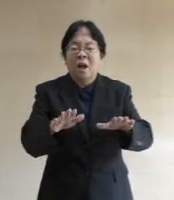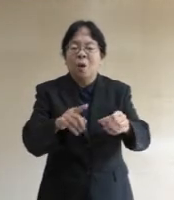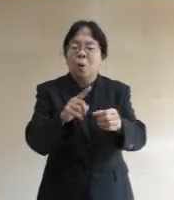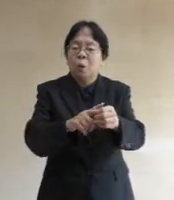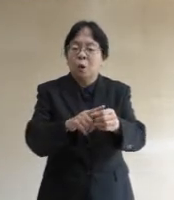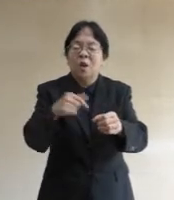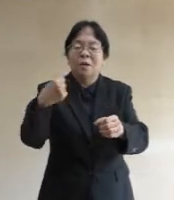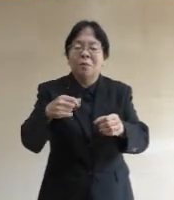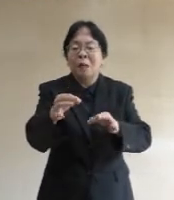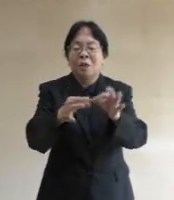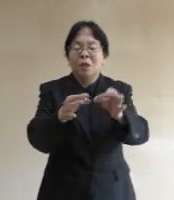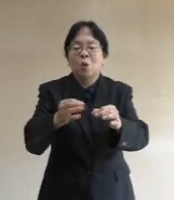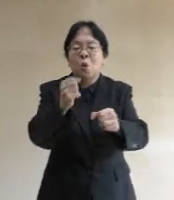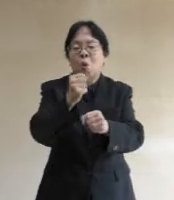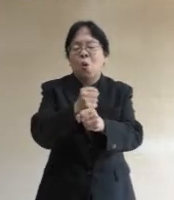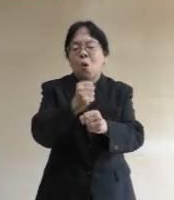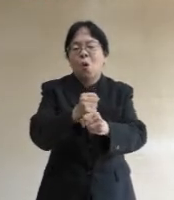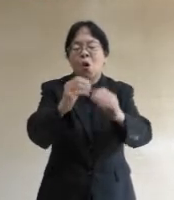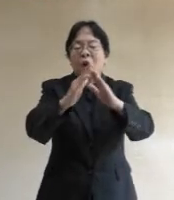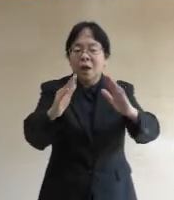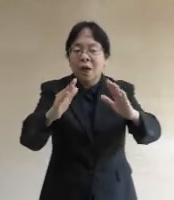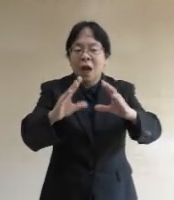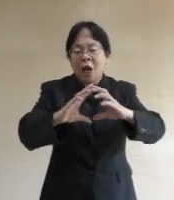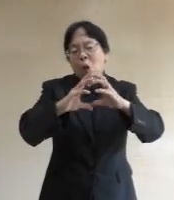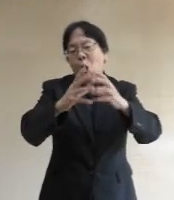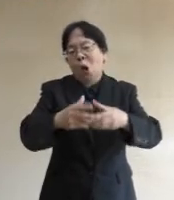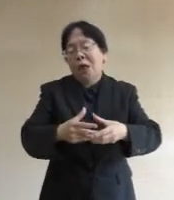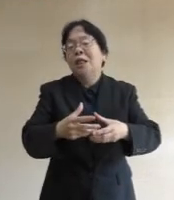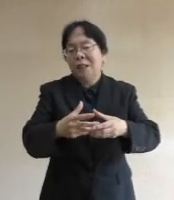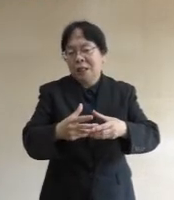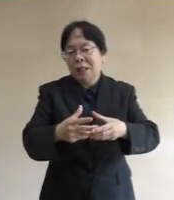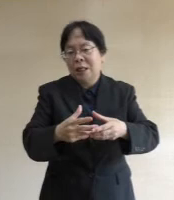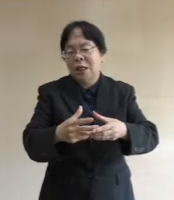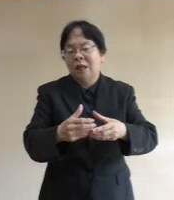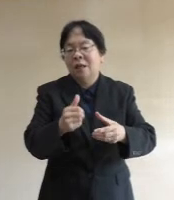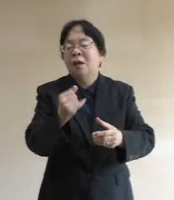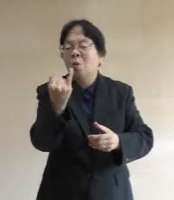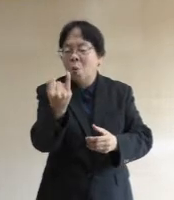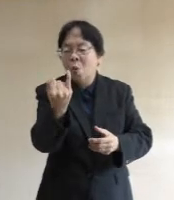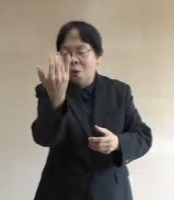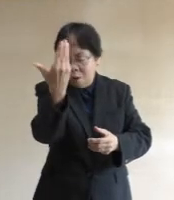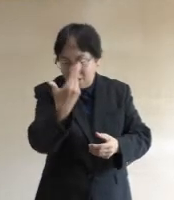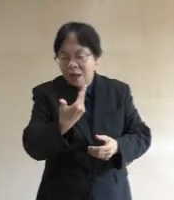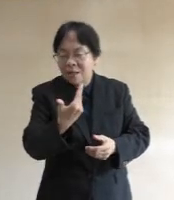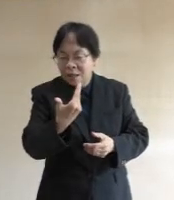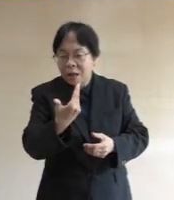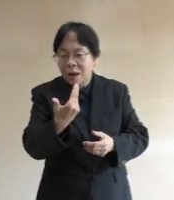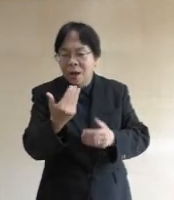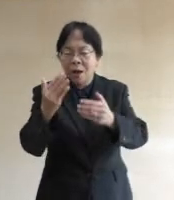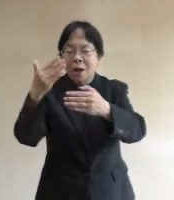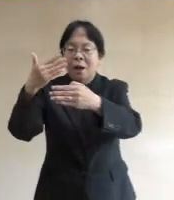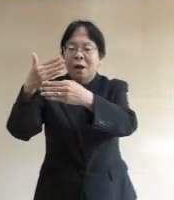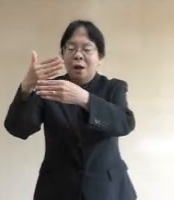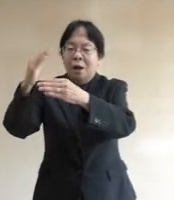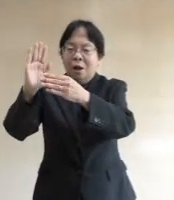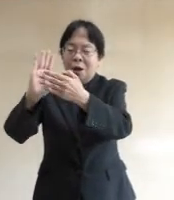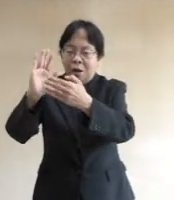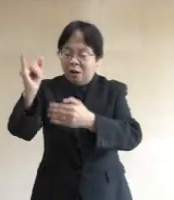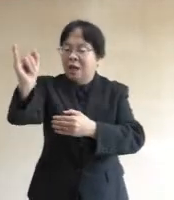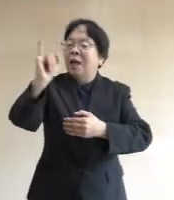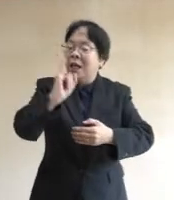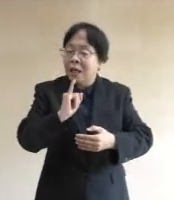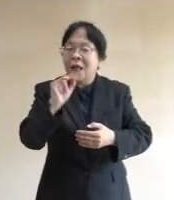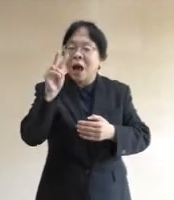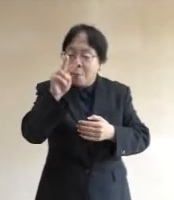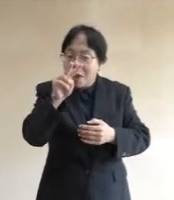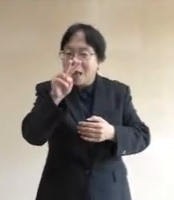から南商工会の理事もやってくださいというふうに依頼をされまして、やっぱりよそから来た目で